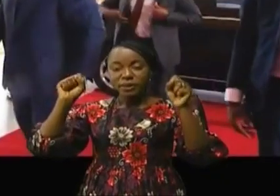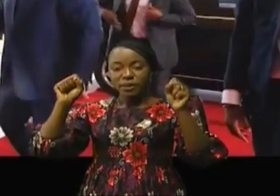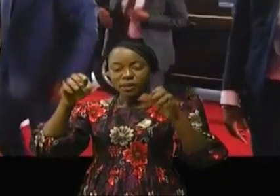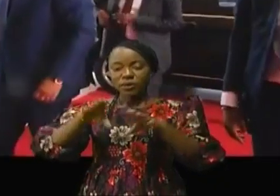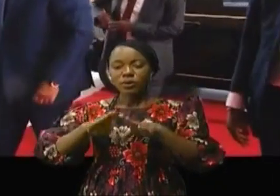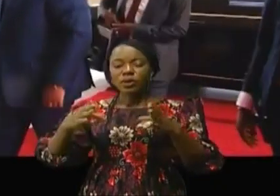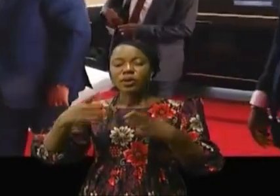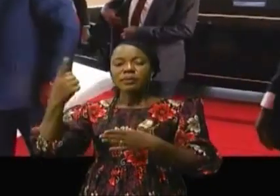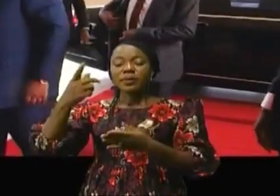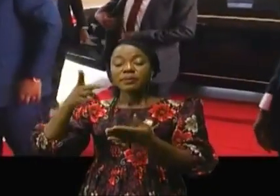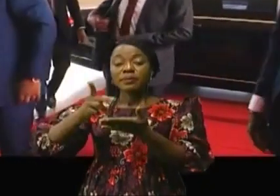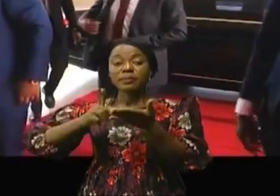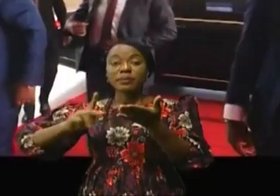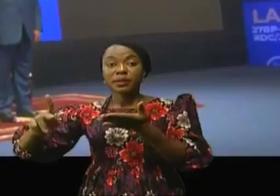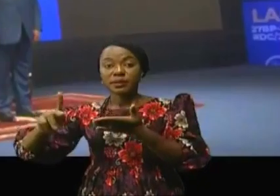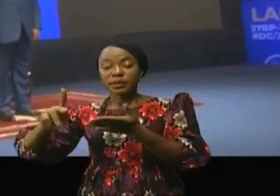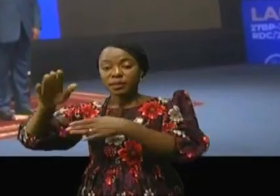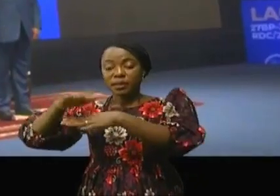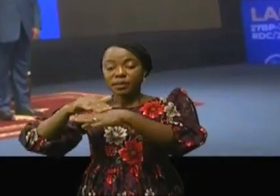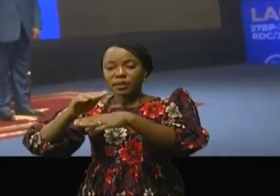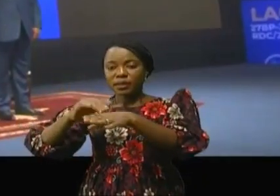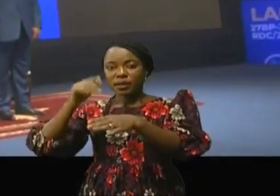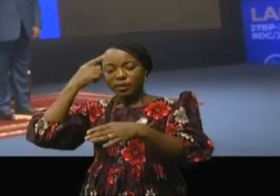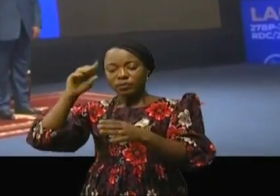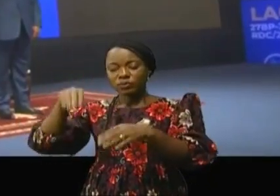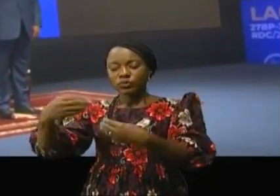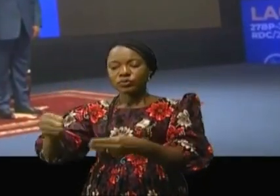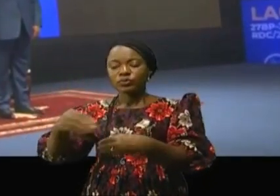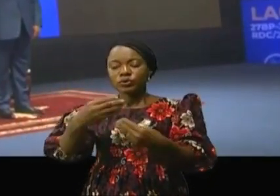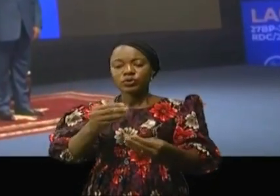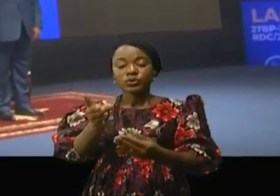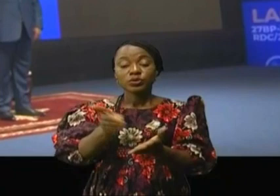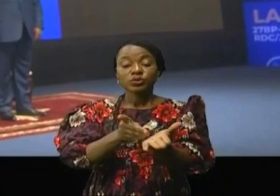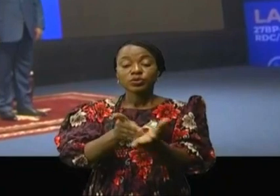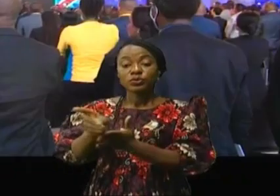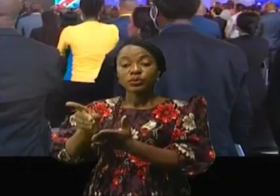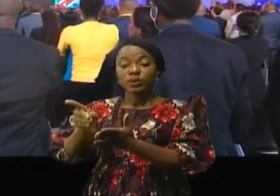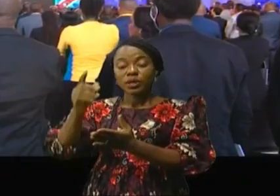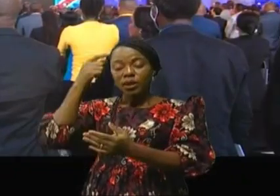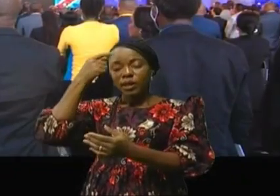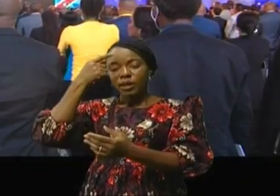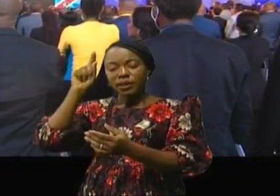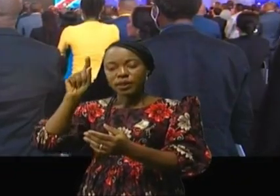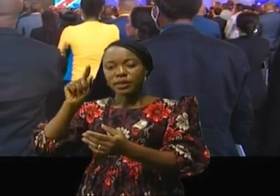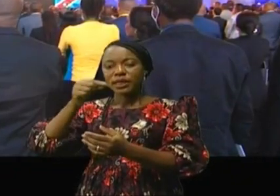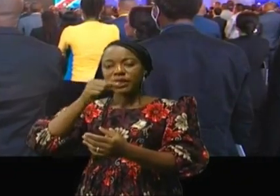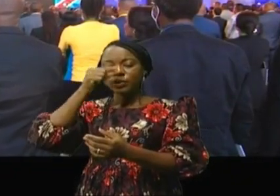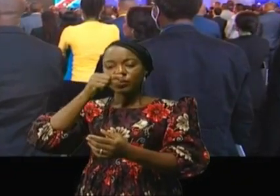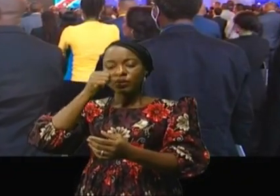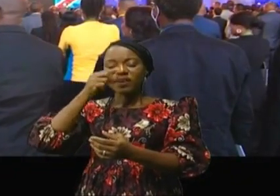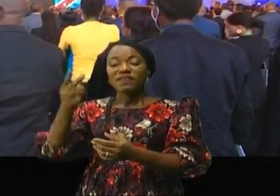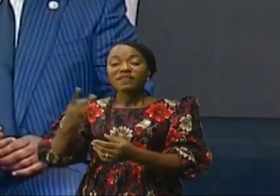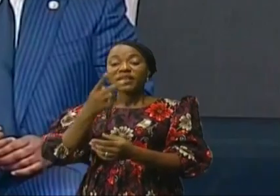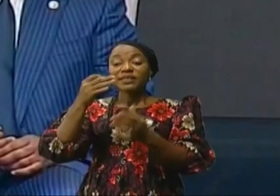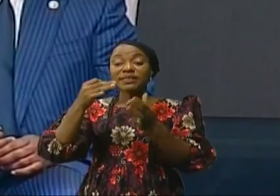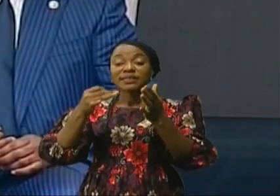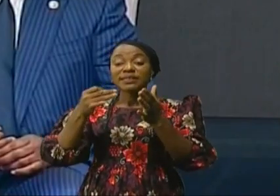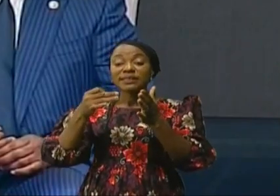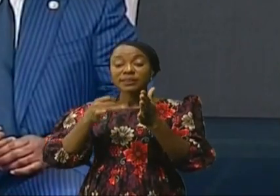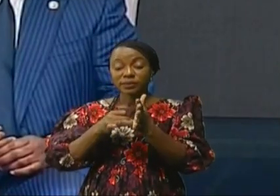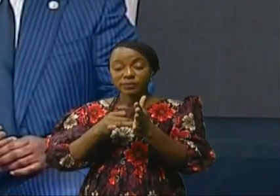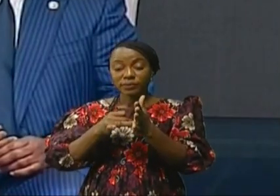la première phase des appels d'offres pour l'attribution des droits des hydrocarbures sur 27 blocs